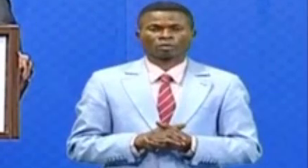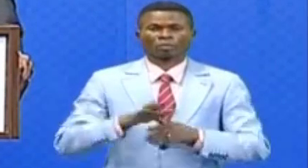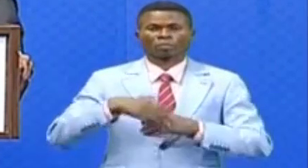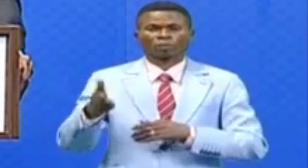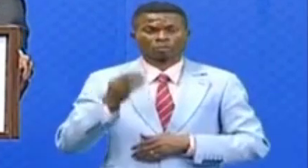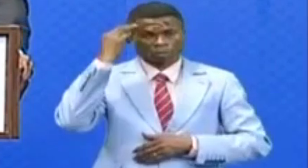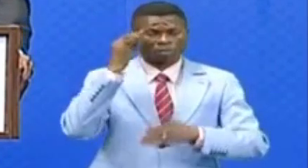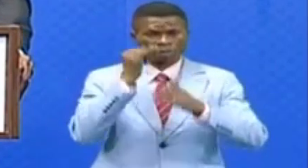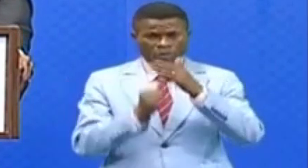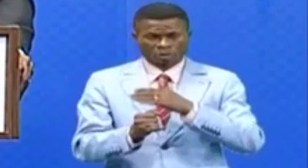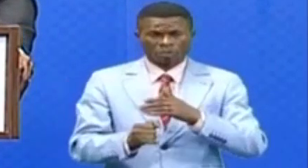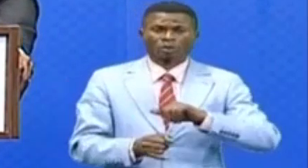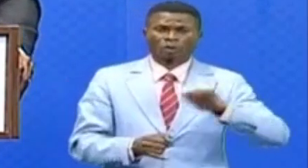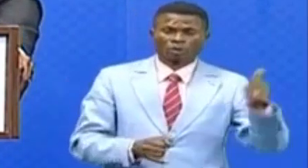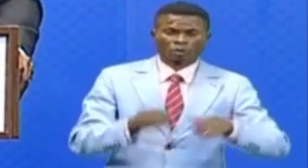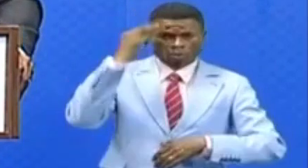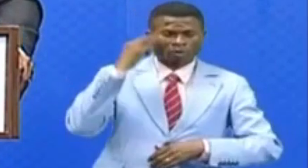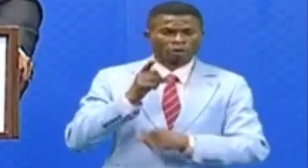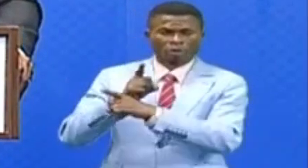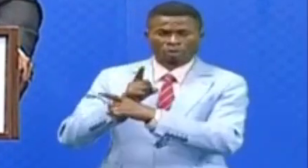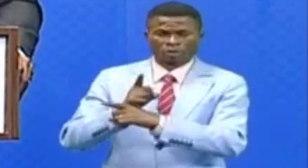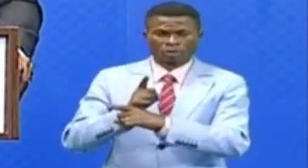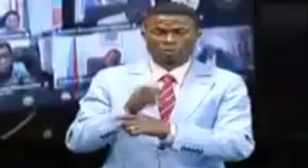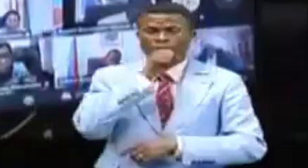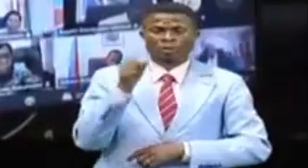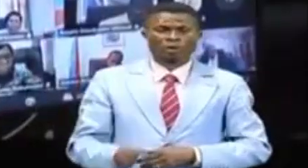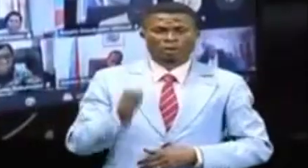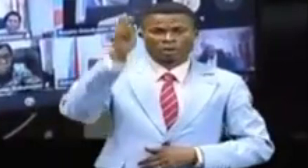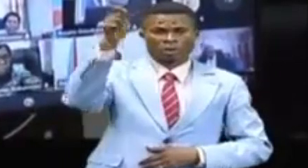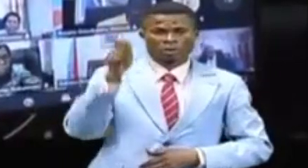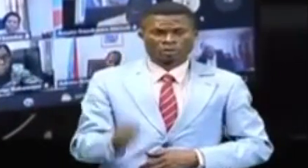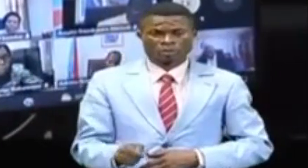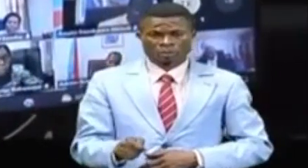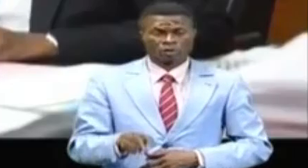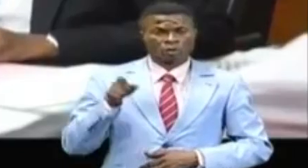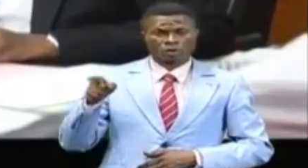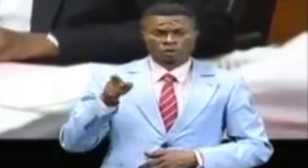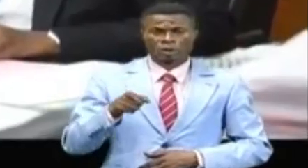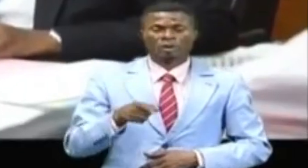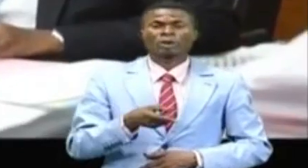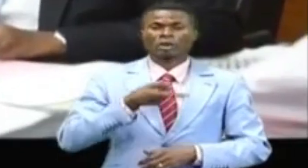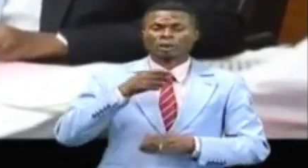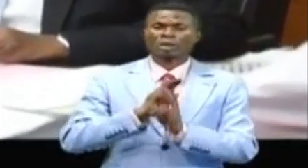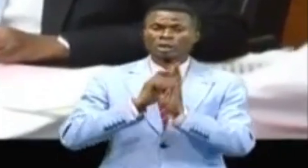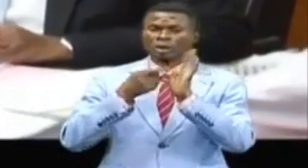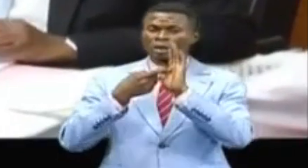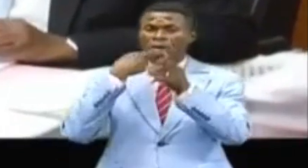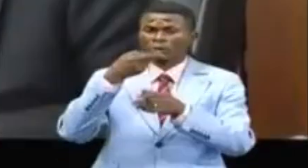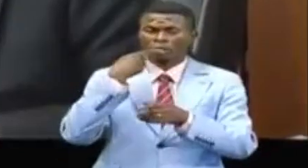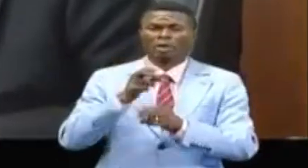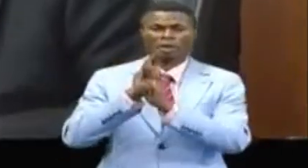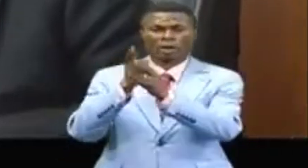de l'Intérieur, le ministre de la Défense et des Anciens Combattants, a pour sa part présenté une synthèse de la